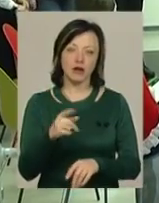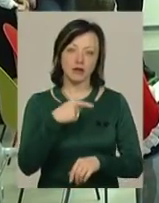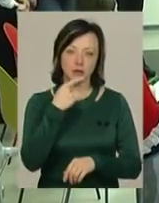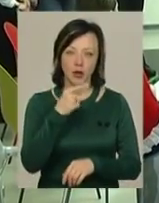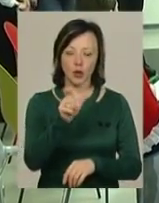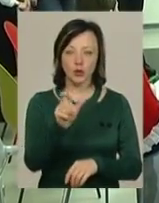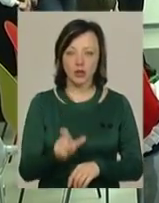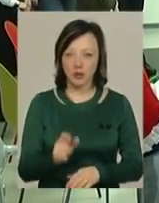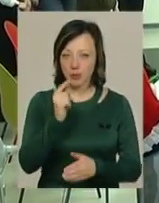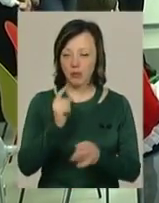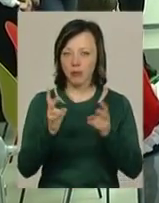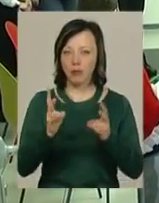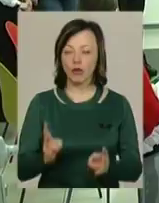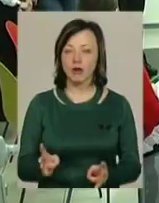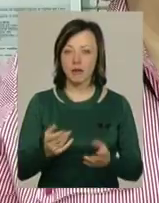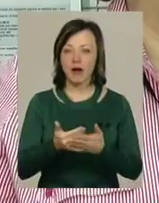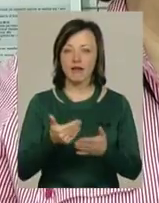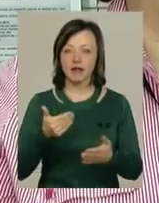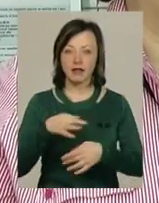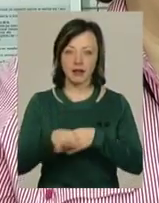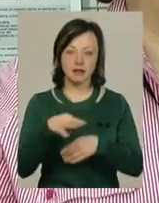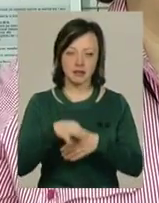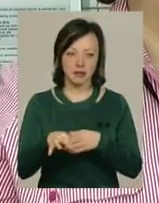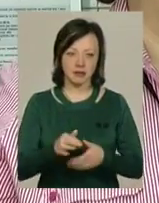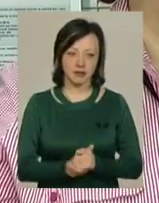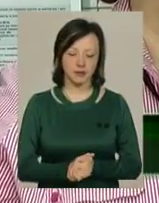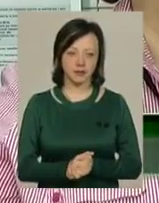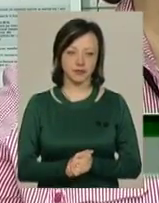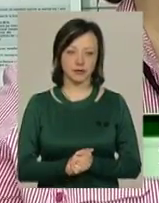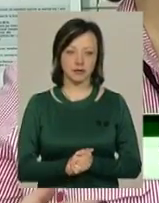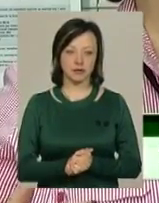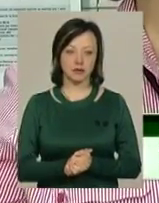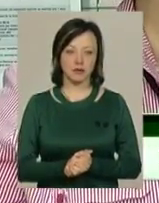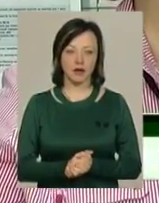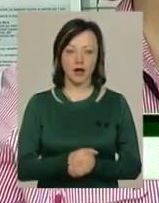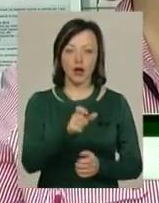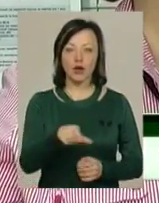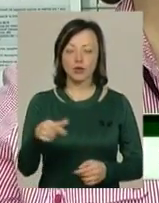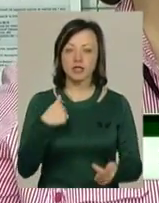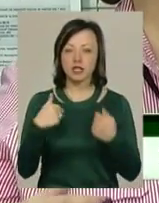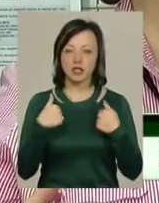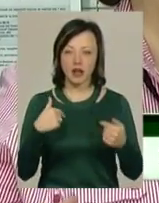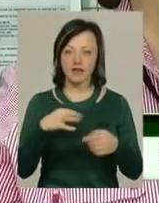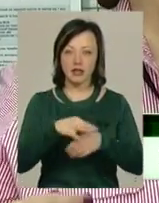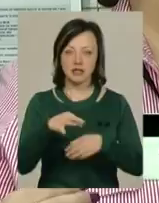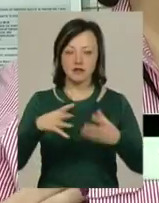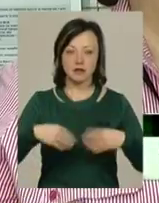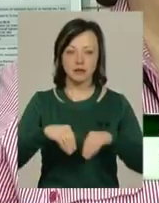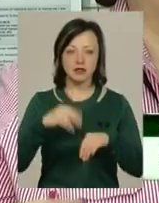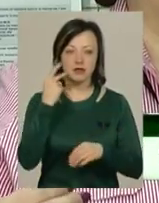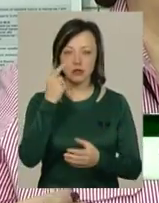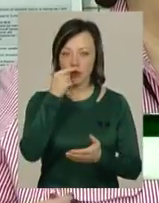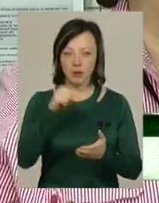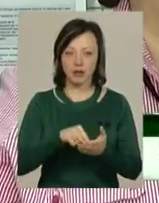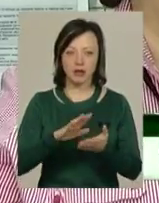казати «людина, яка потерпає від насильства». Єдині реально люди, які страждають від насильства в сім'ї і які завжди